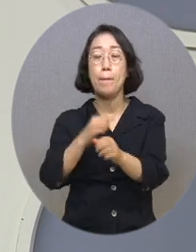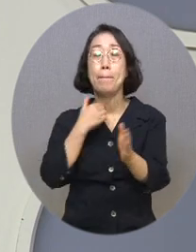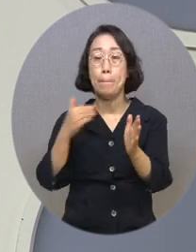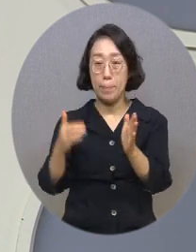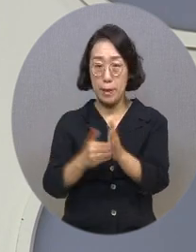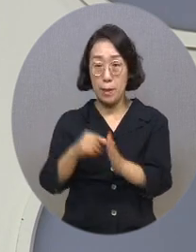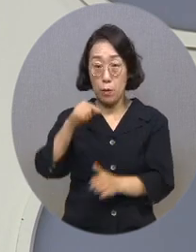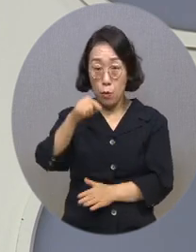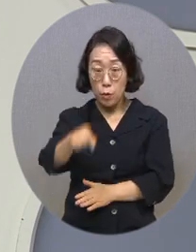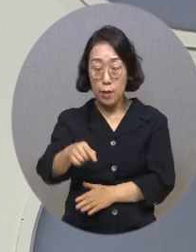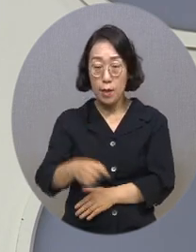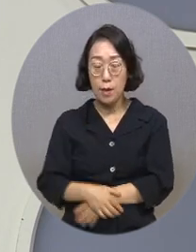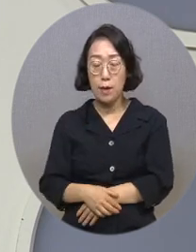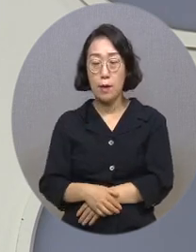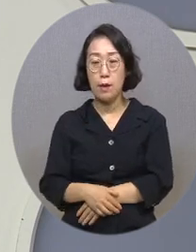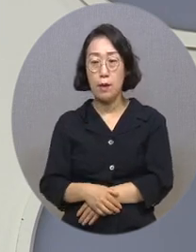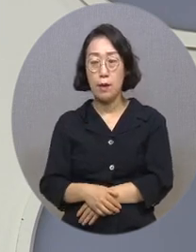같이